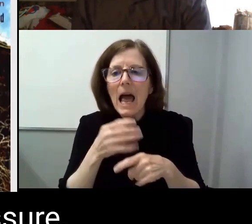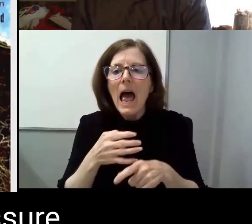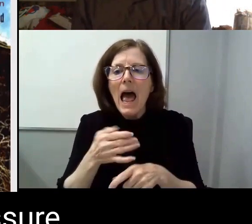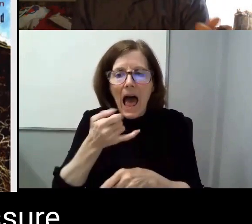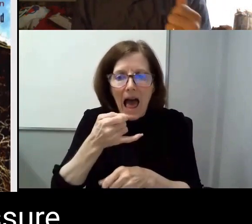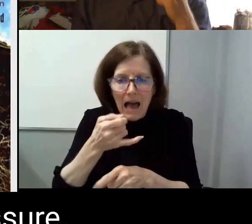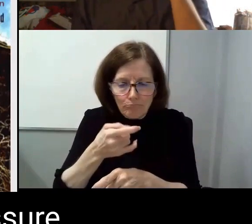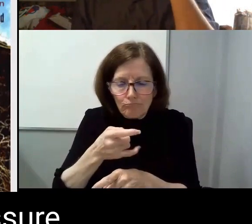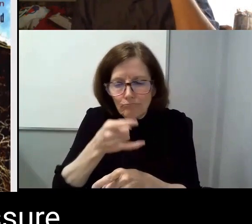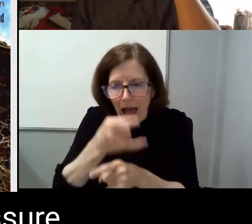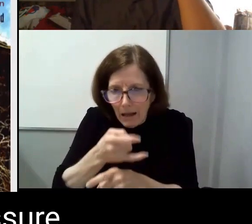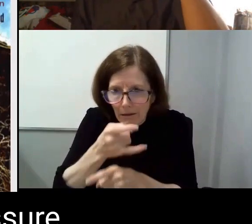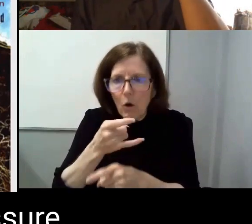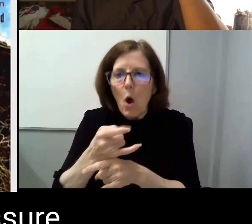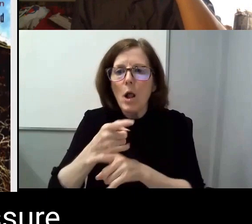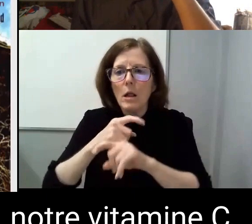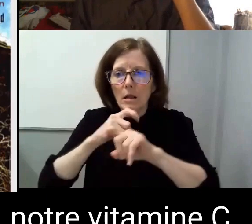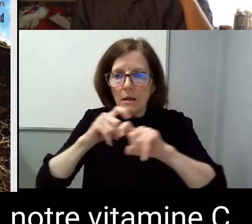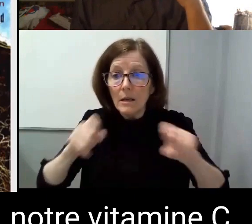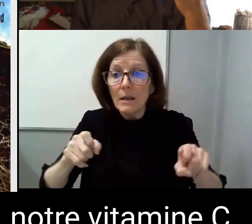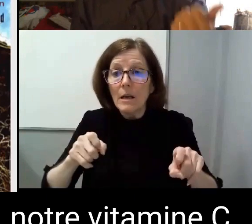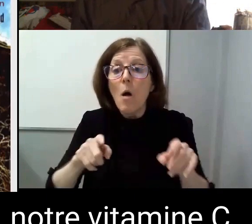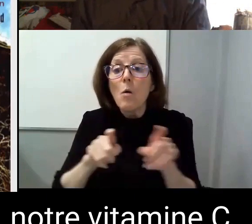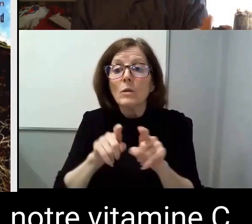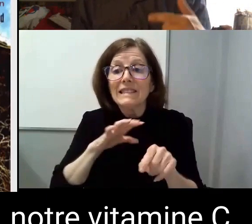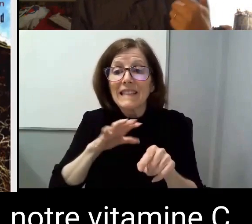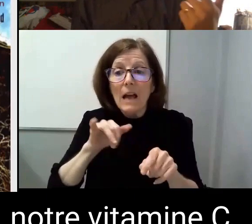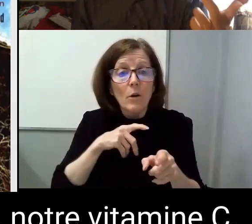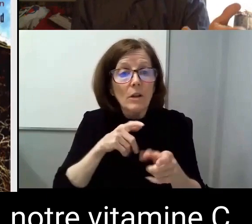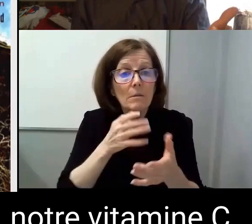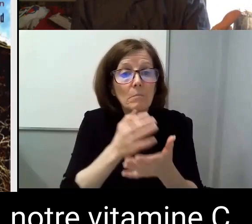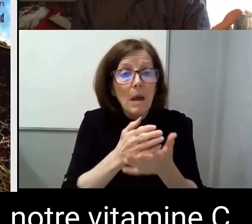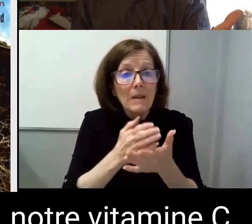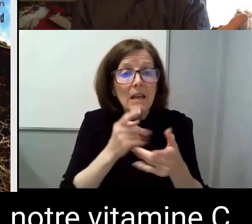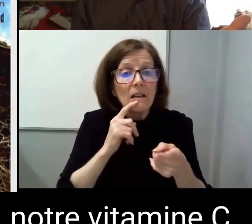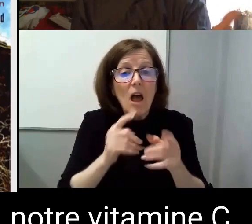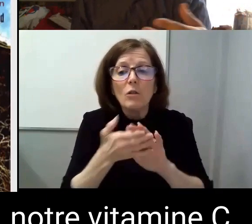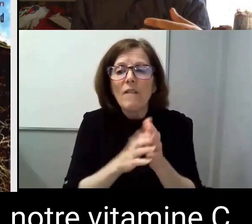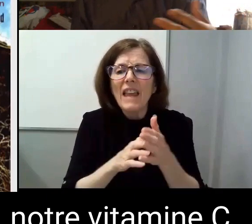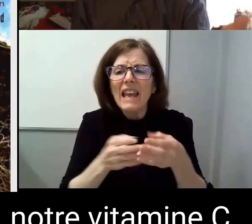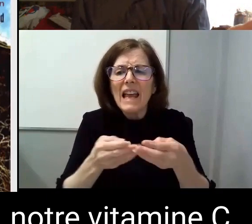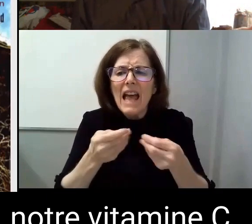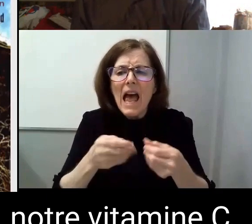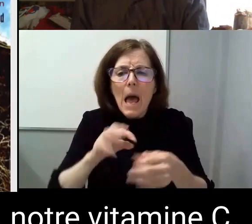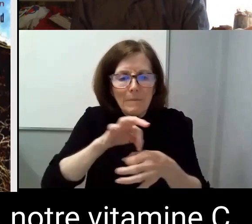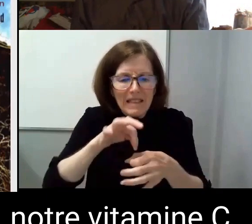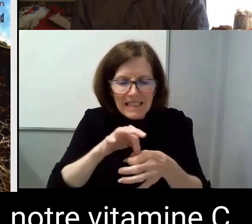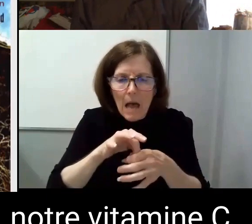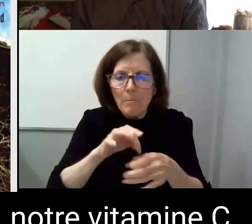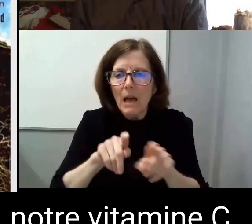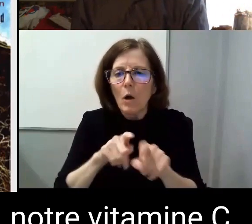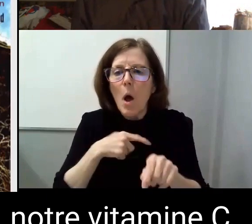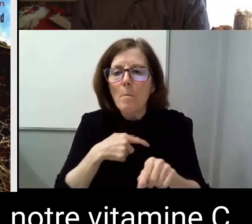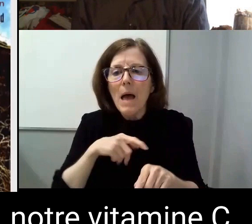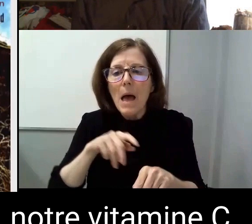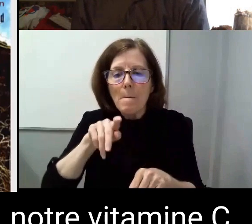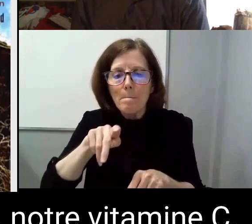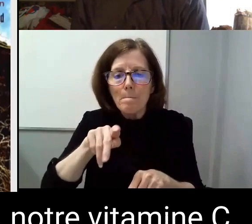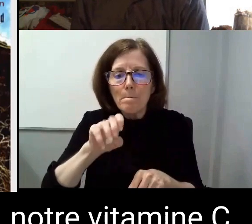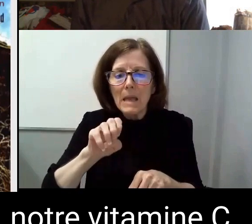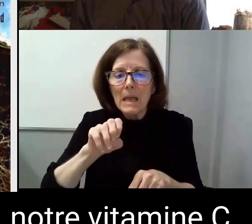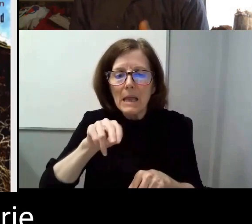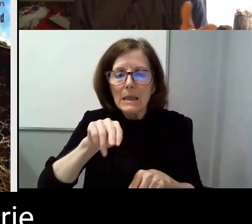la moisissure, on a développé des médicaments, entre autres comme la pénicilline ou aujourd'hui notre vitamine C, elle est principalement produite avec